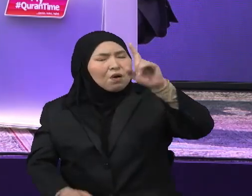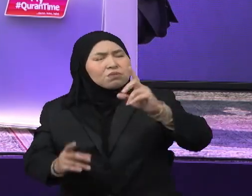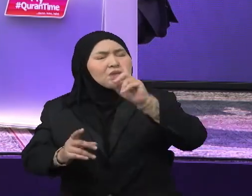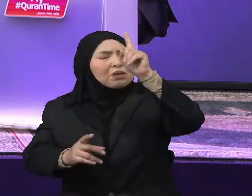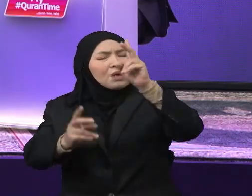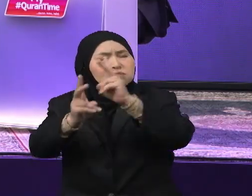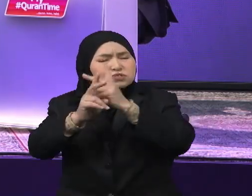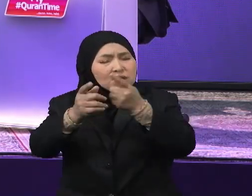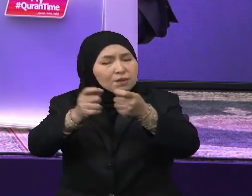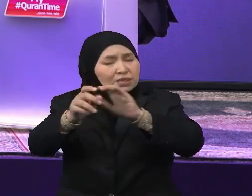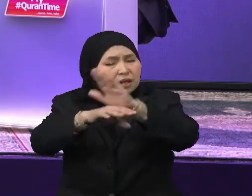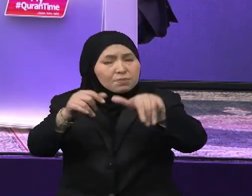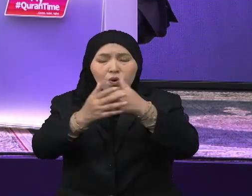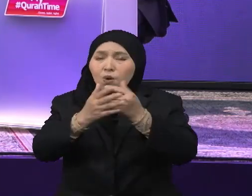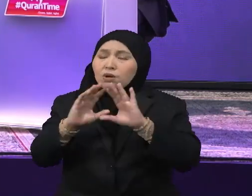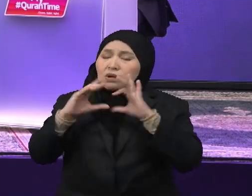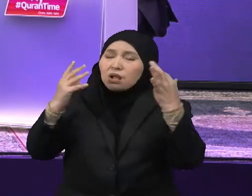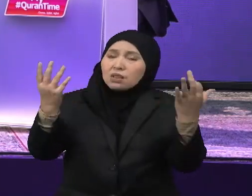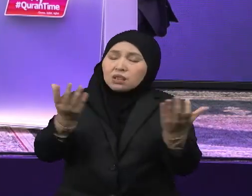Assalamualaikum Assalamualaikum